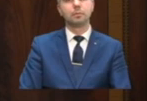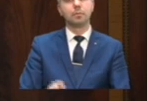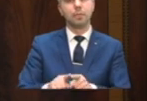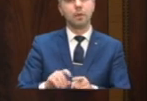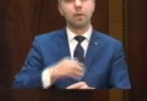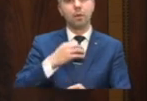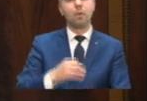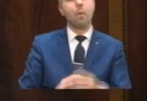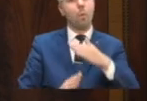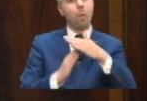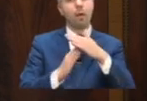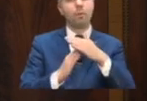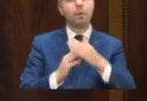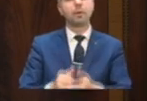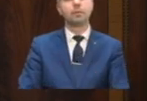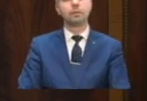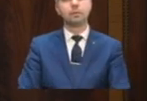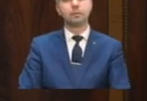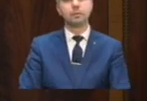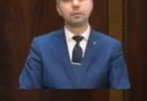للرئاسة أنوقف الجلسة.